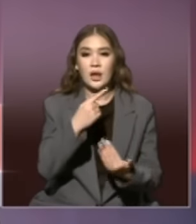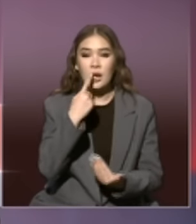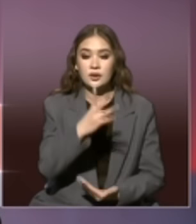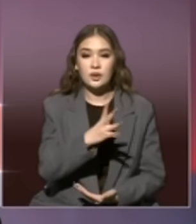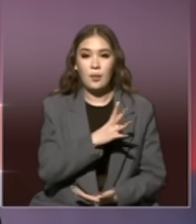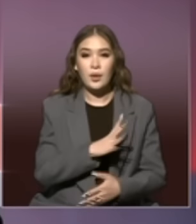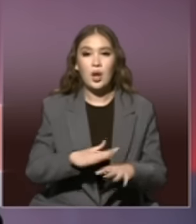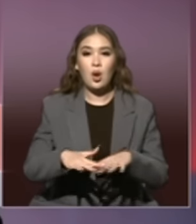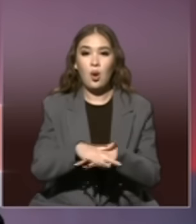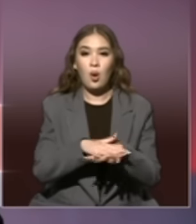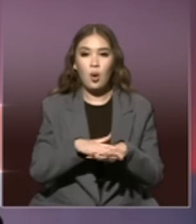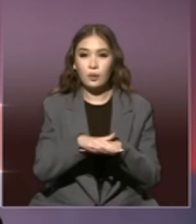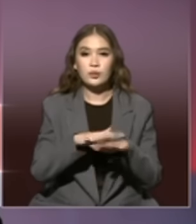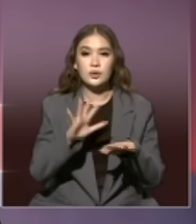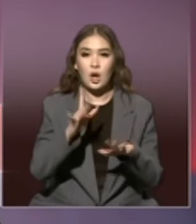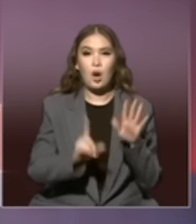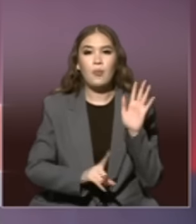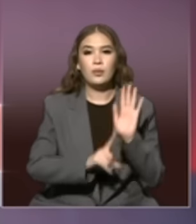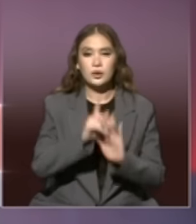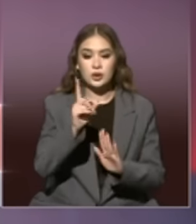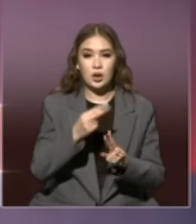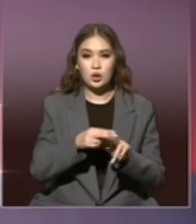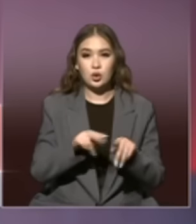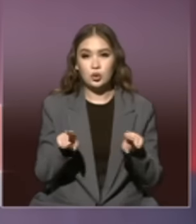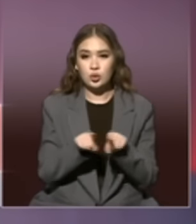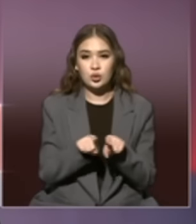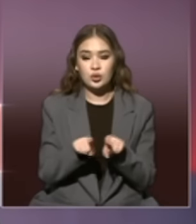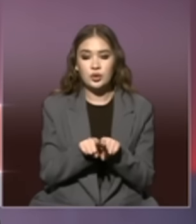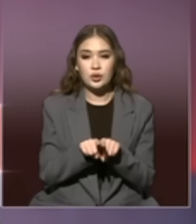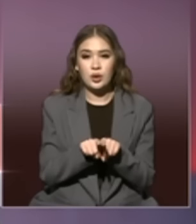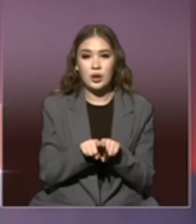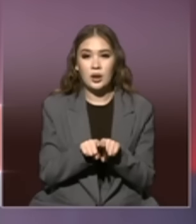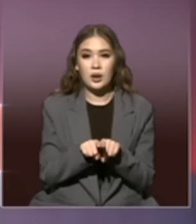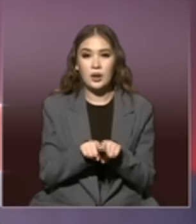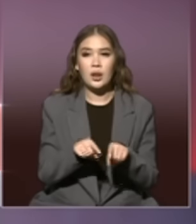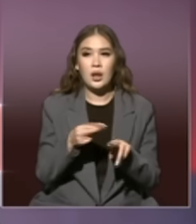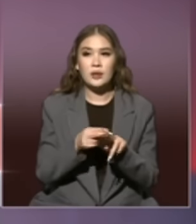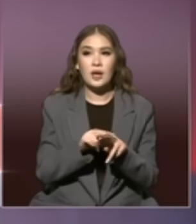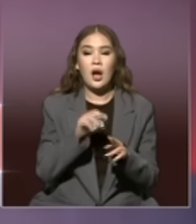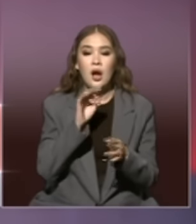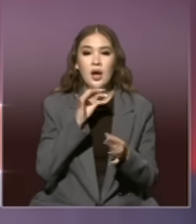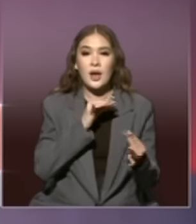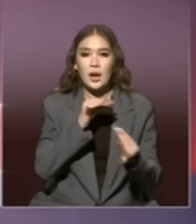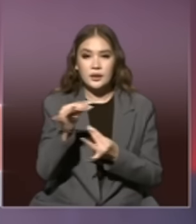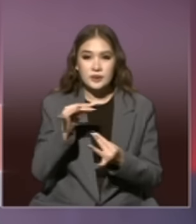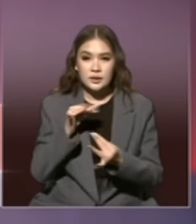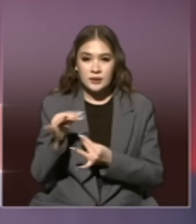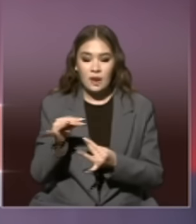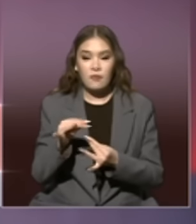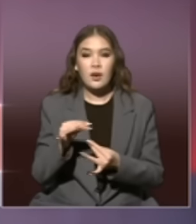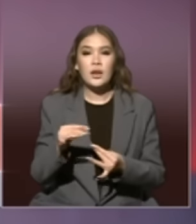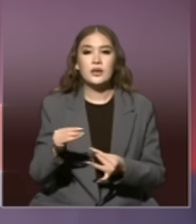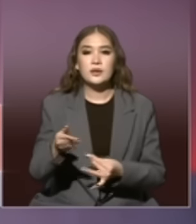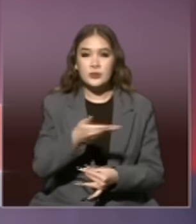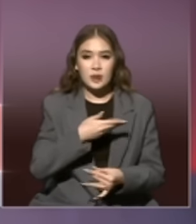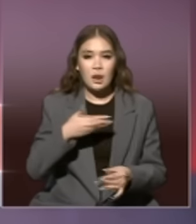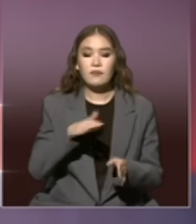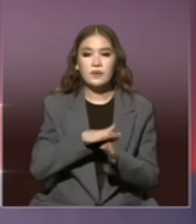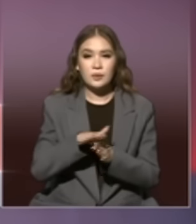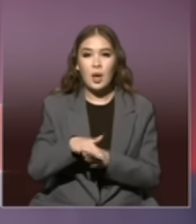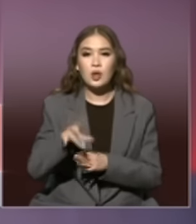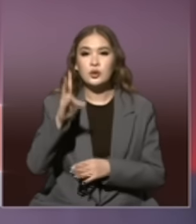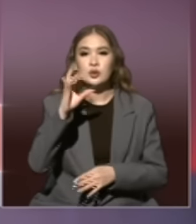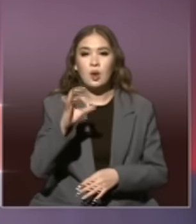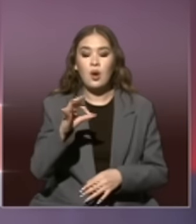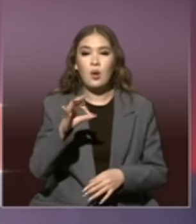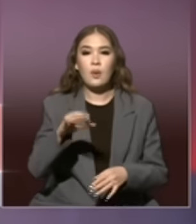егер бас шап десе бас шаппайды ғой. Қоғам жерде біз сынауға міндеттіміз, ә? Ал шешім қабылдау жаңағы ұйғарым жасау